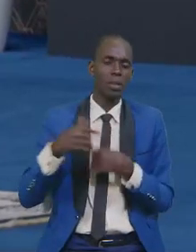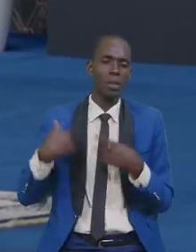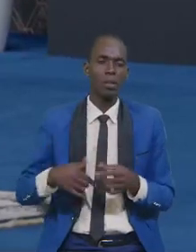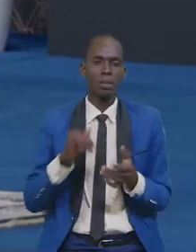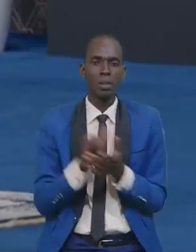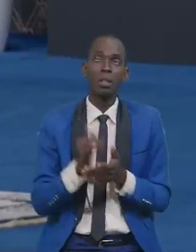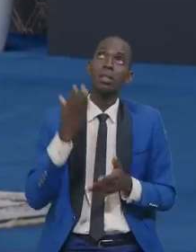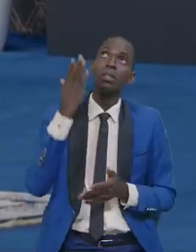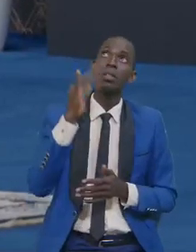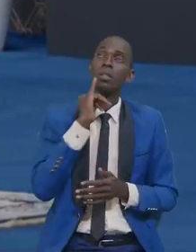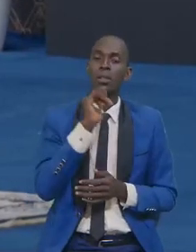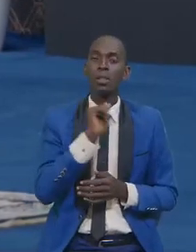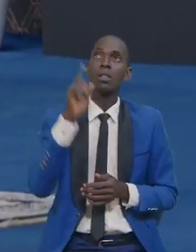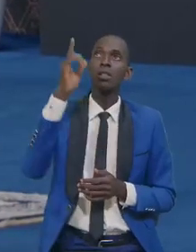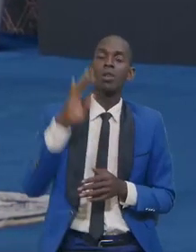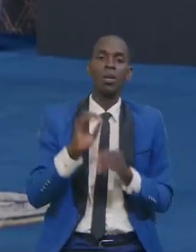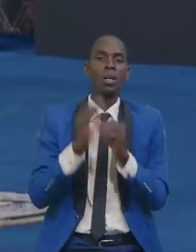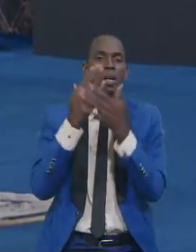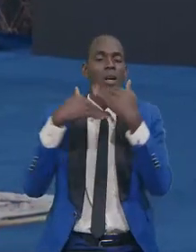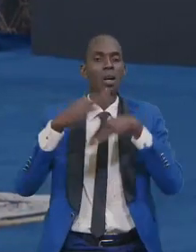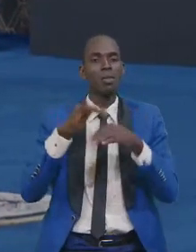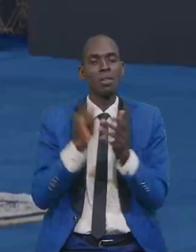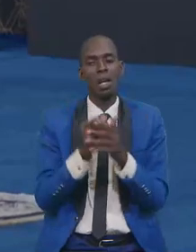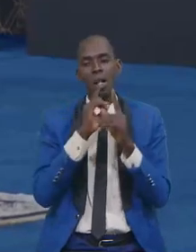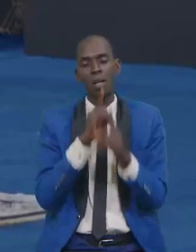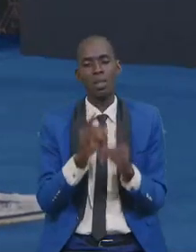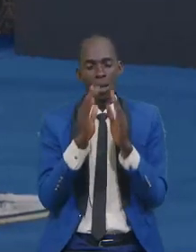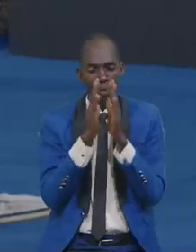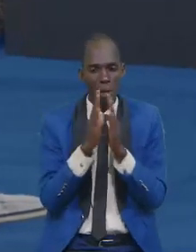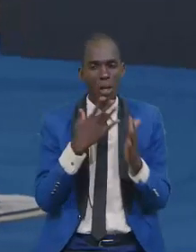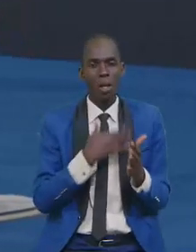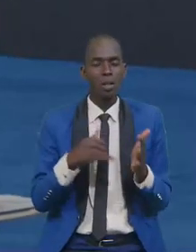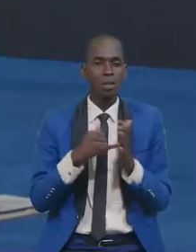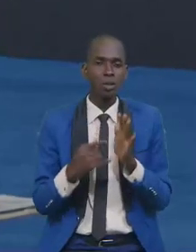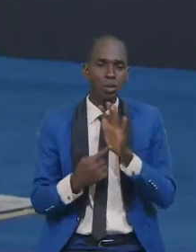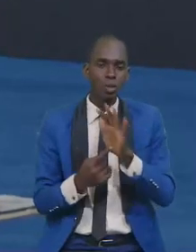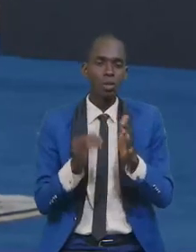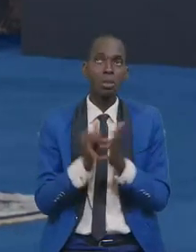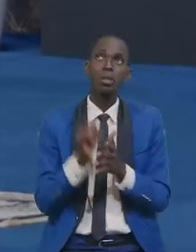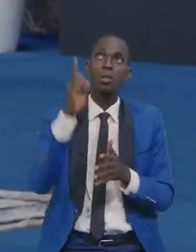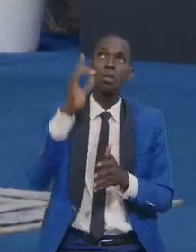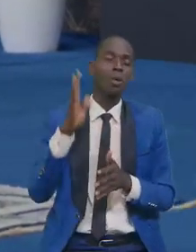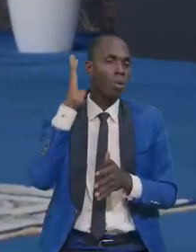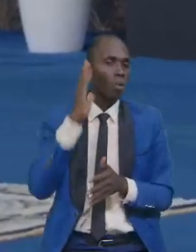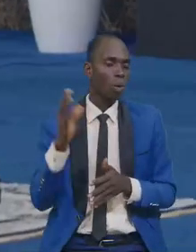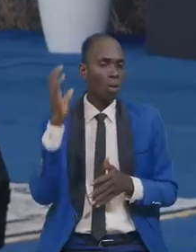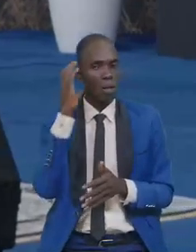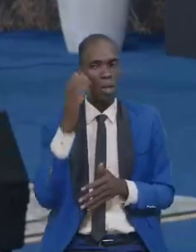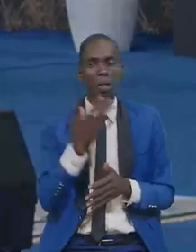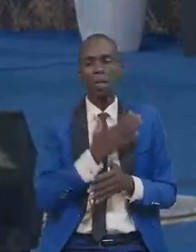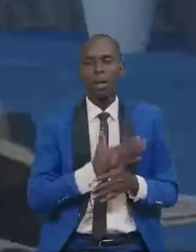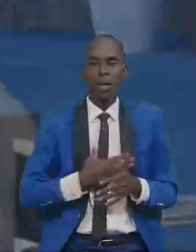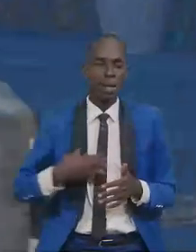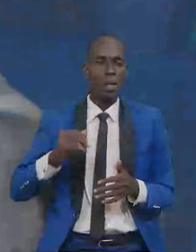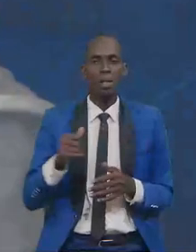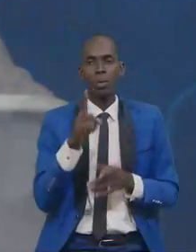qu'il y a un Dieu au ciel qui exauce les prières et il est sûr que Dieu va exaucer.